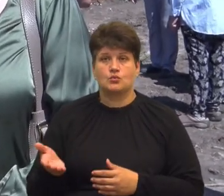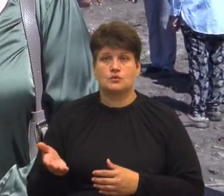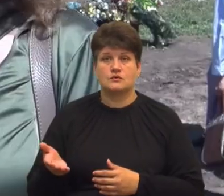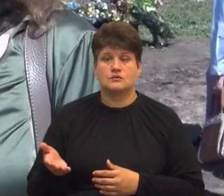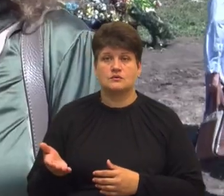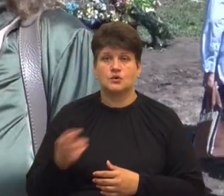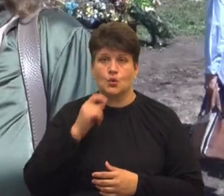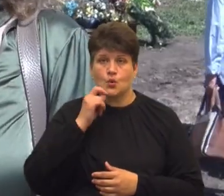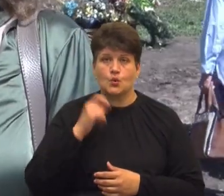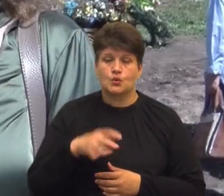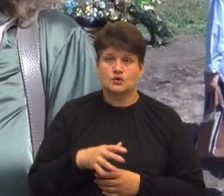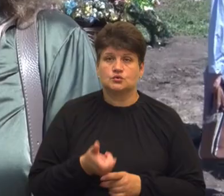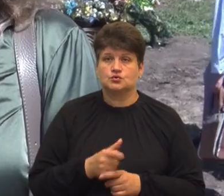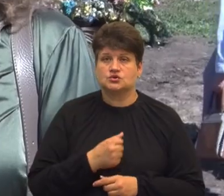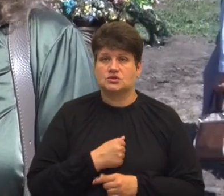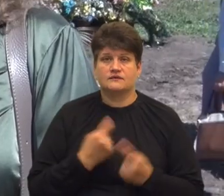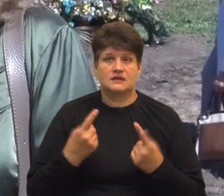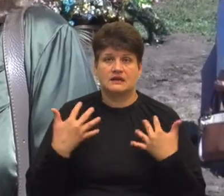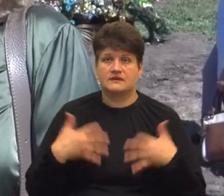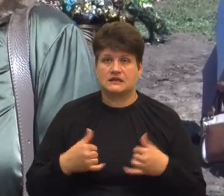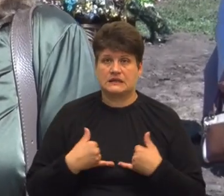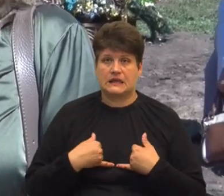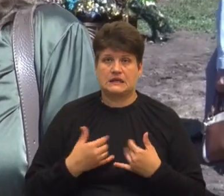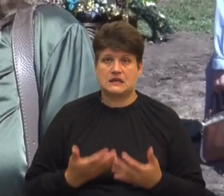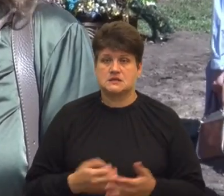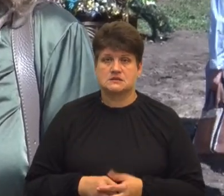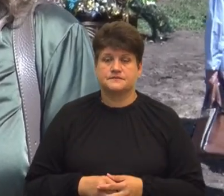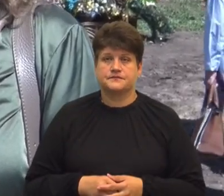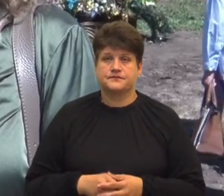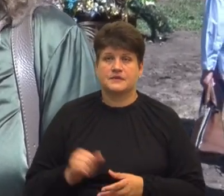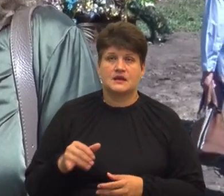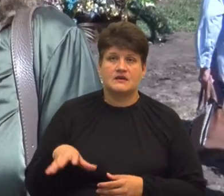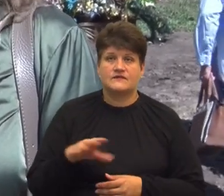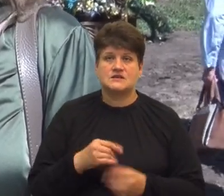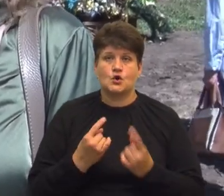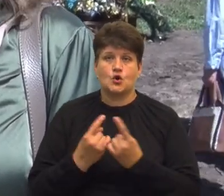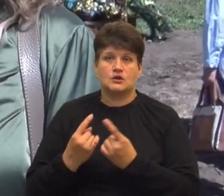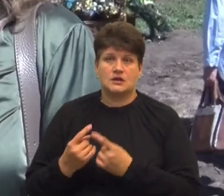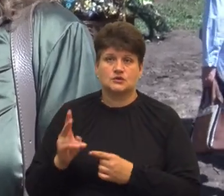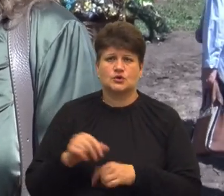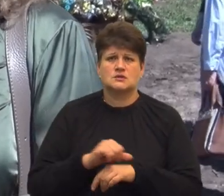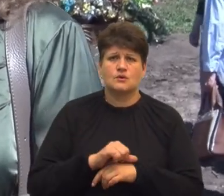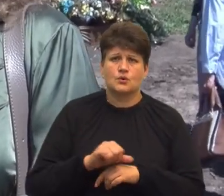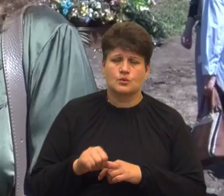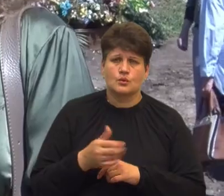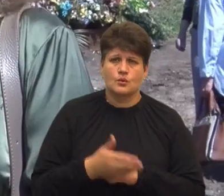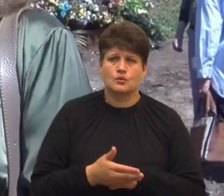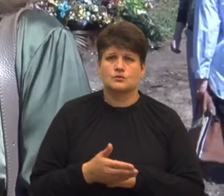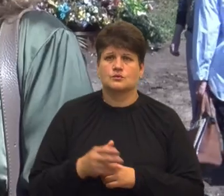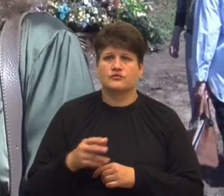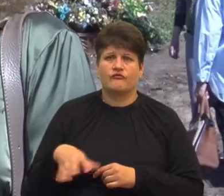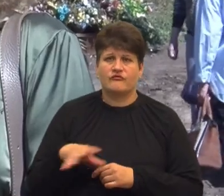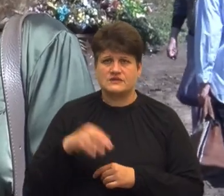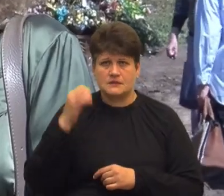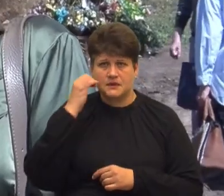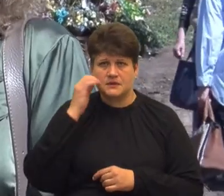Україні дуже жаль велика втрата для нас і всі Однокласники всіх хто за кордоном всі ми його